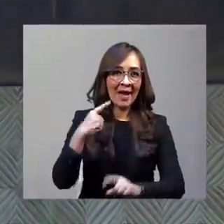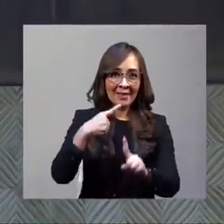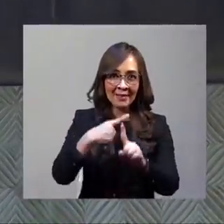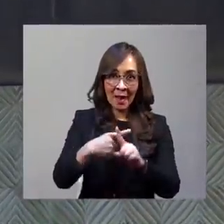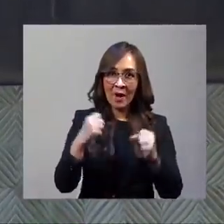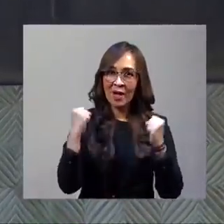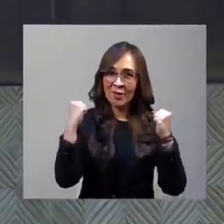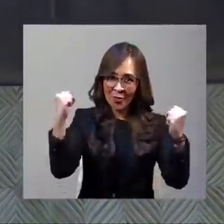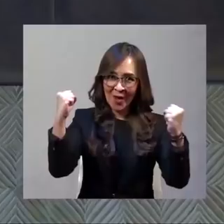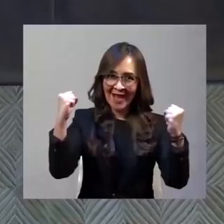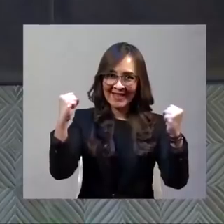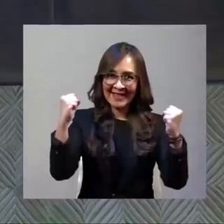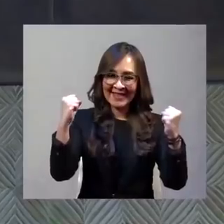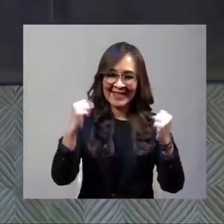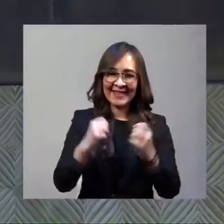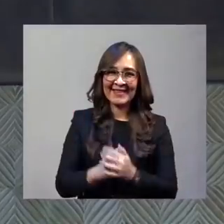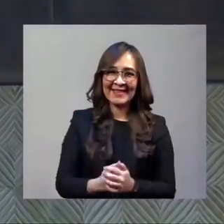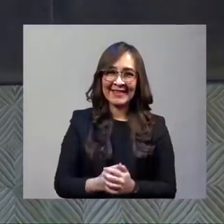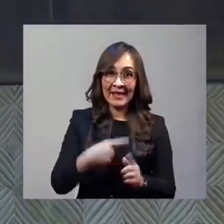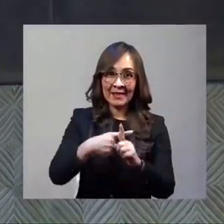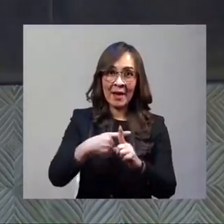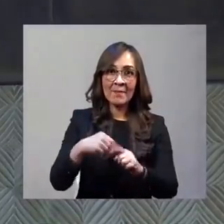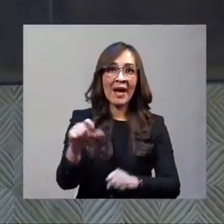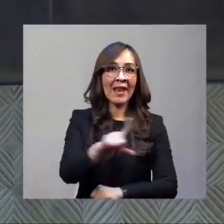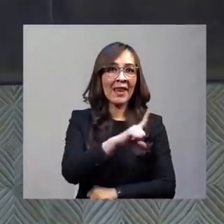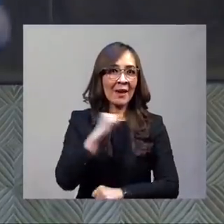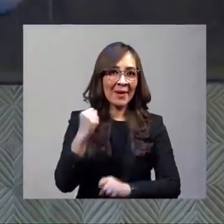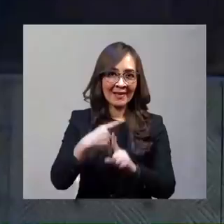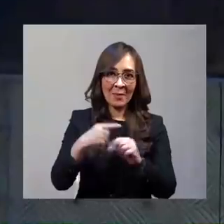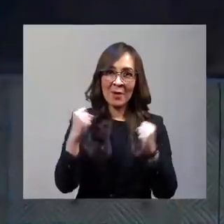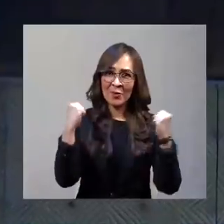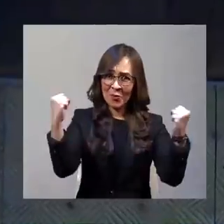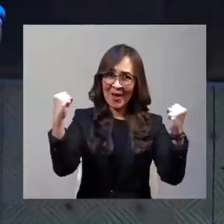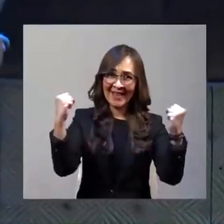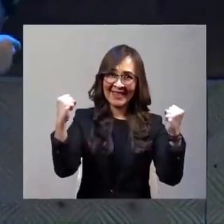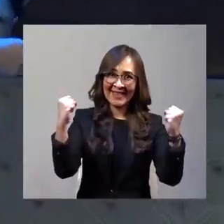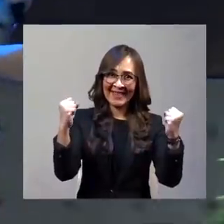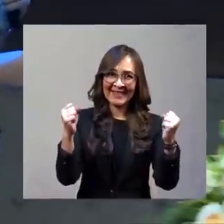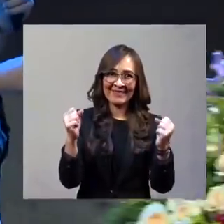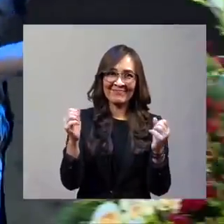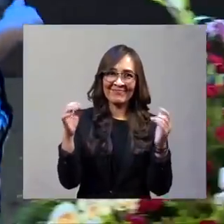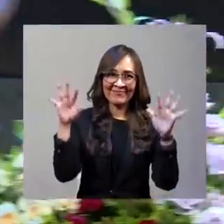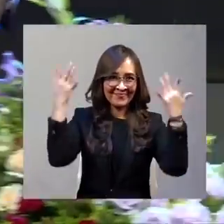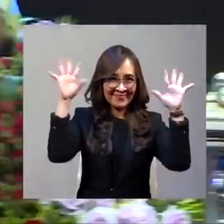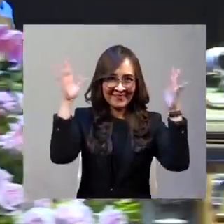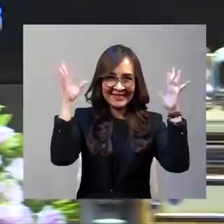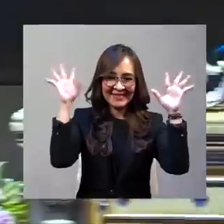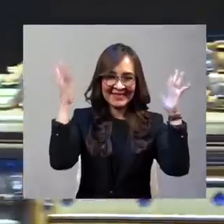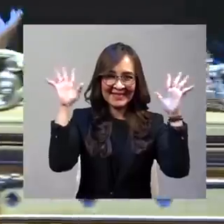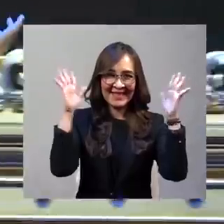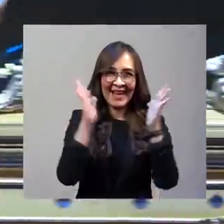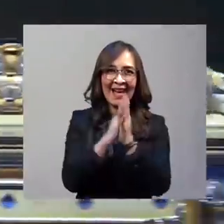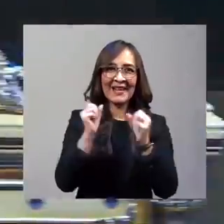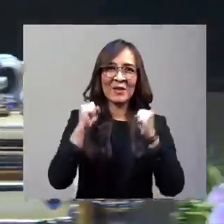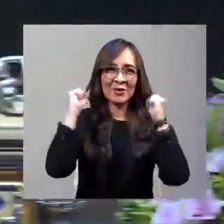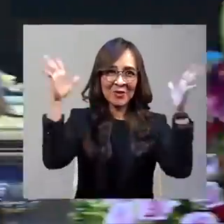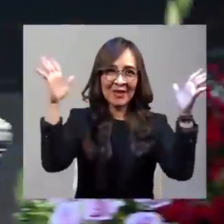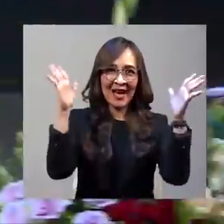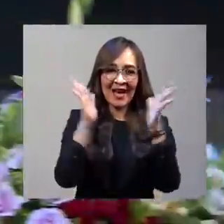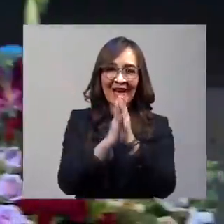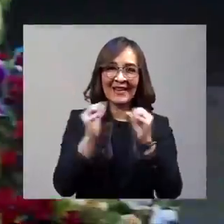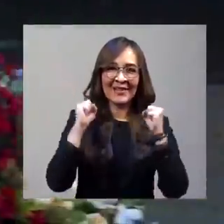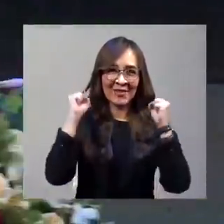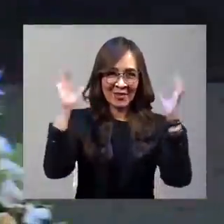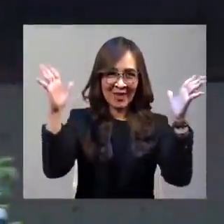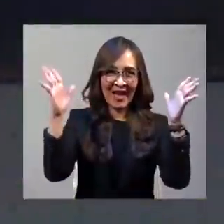lagi semangat, sama-sama bilang makin lama makin kuat. Woo, berikan tepuk tangan yang meriah buat Tuhan, haleluya. Hari ini yang saya mau